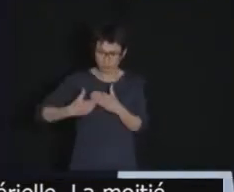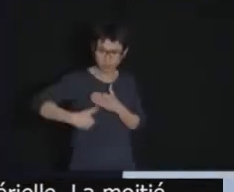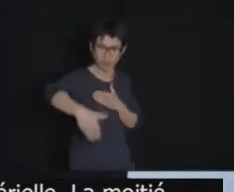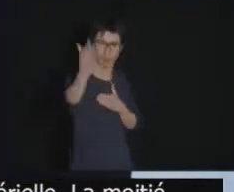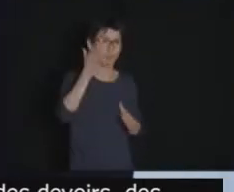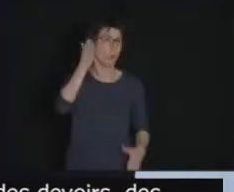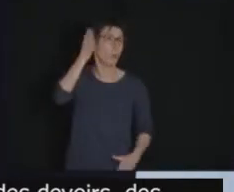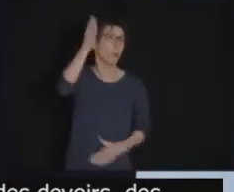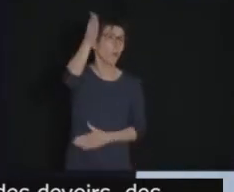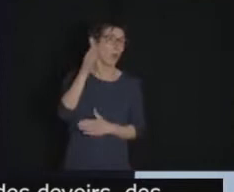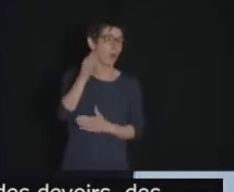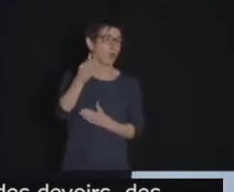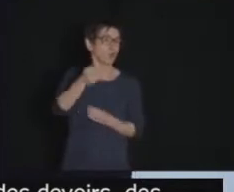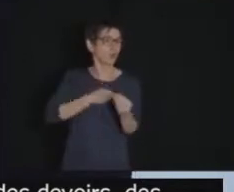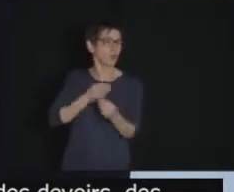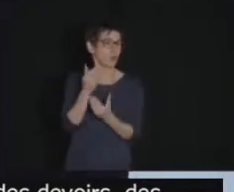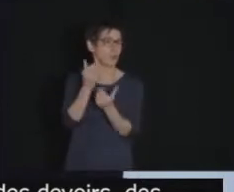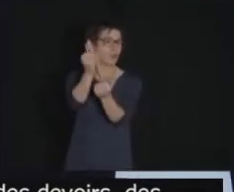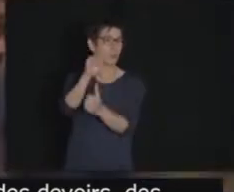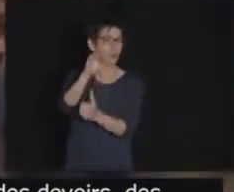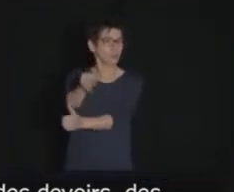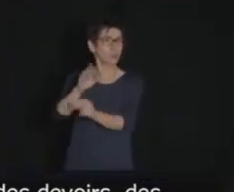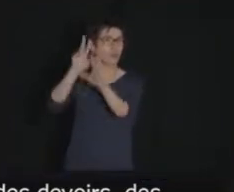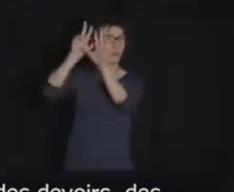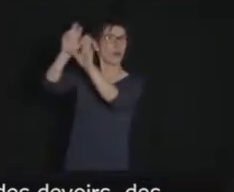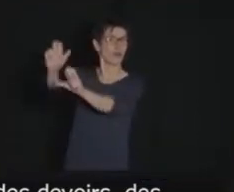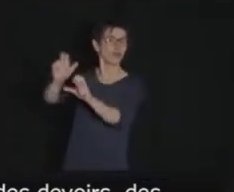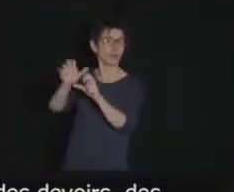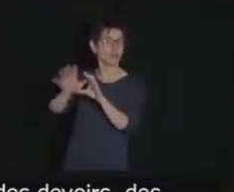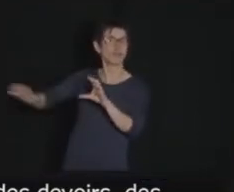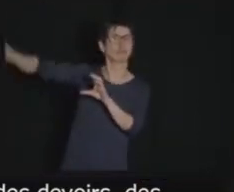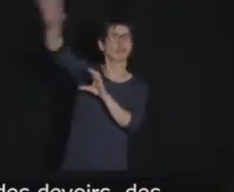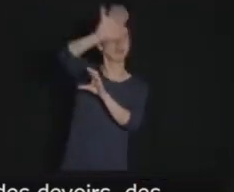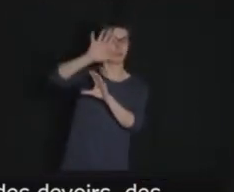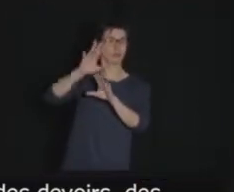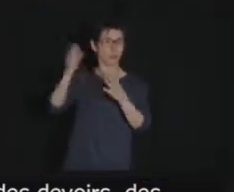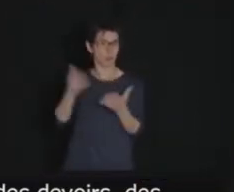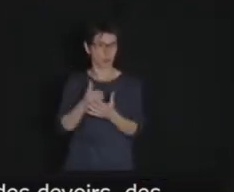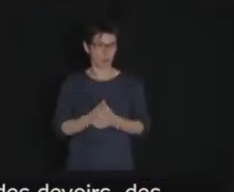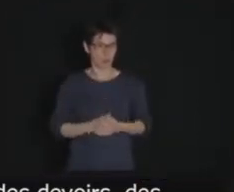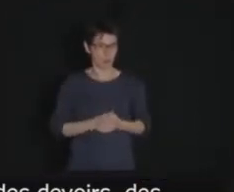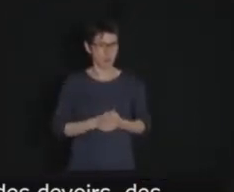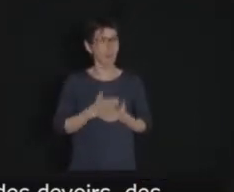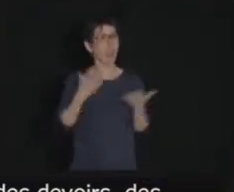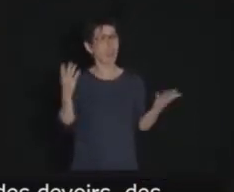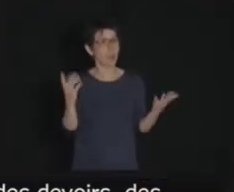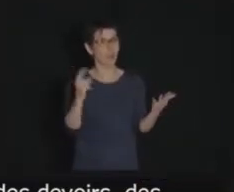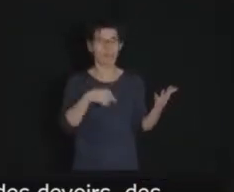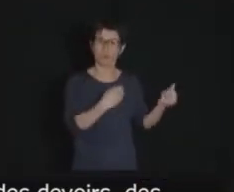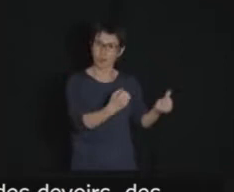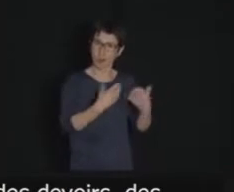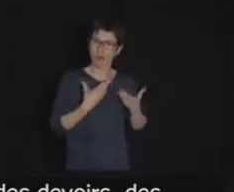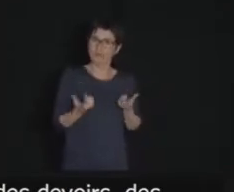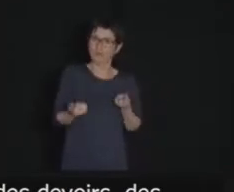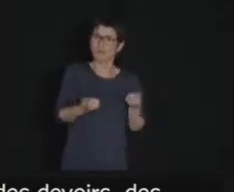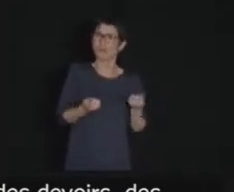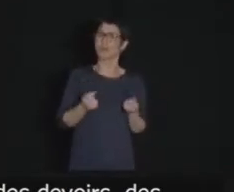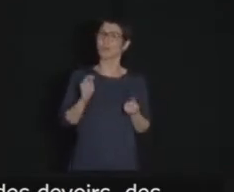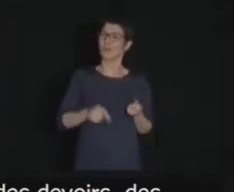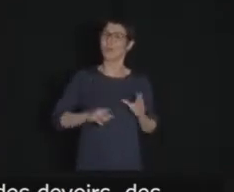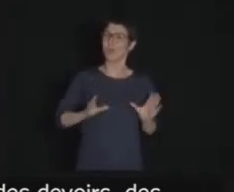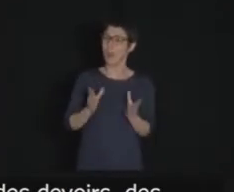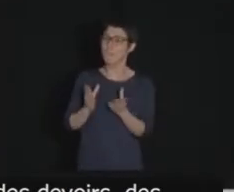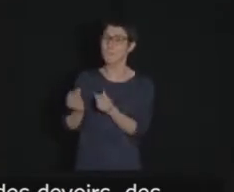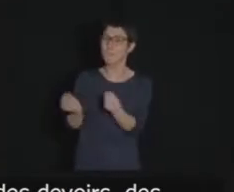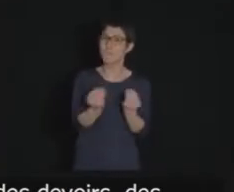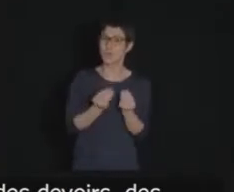siècle. À condition qu'on nous le laisse. Parce que c'est le peuple qui a financé les